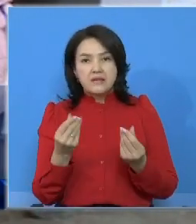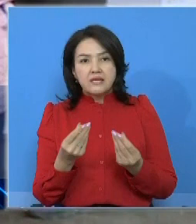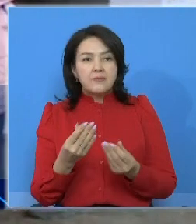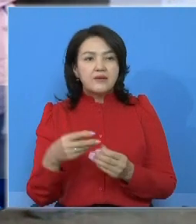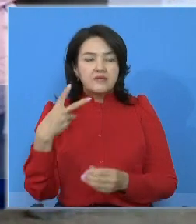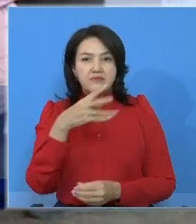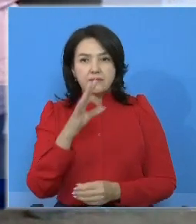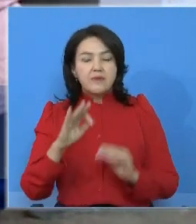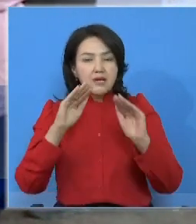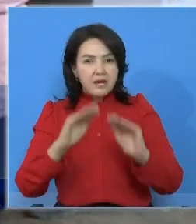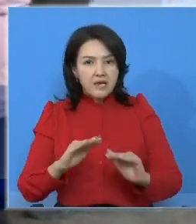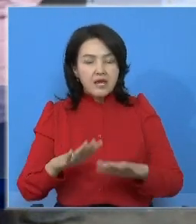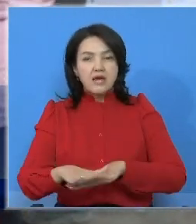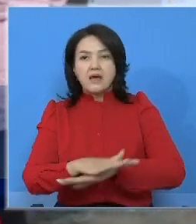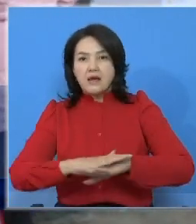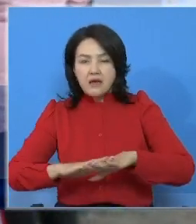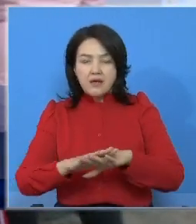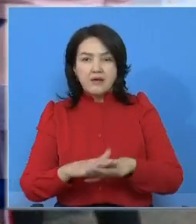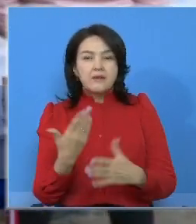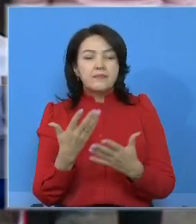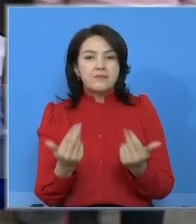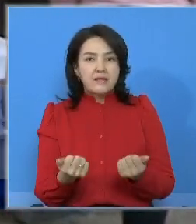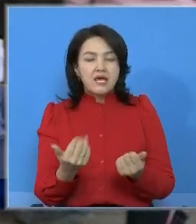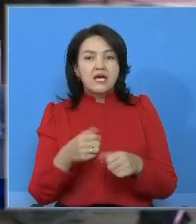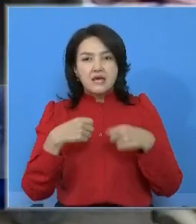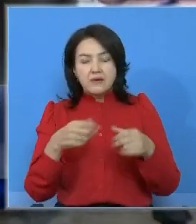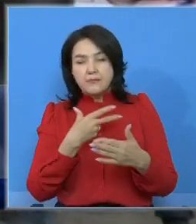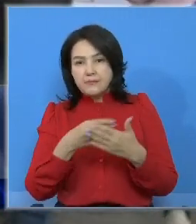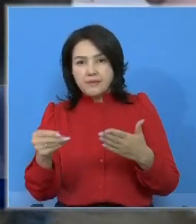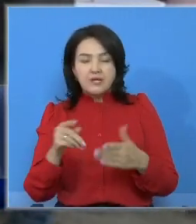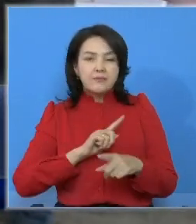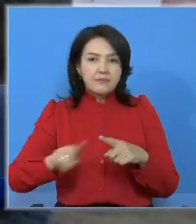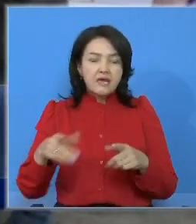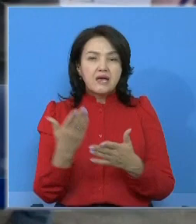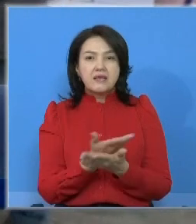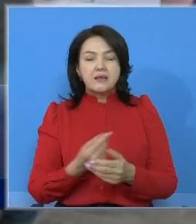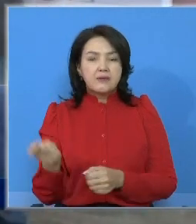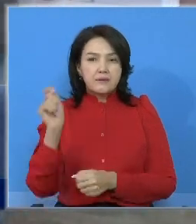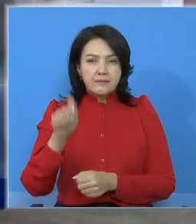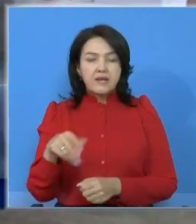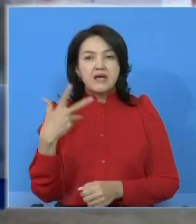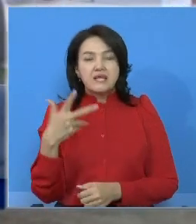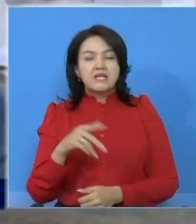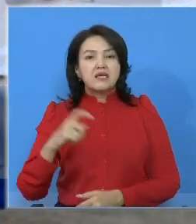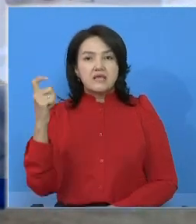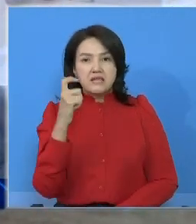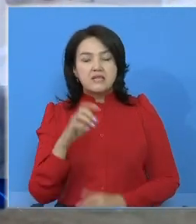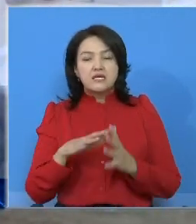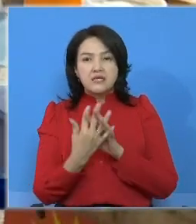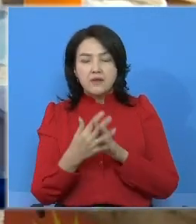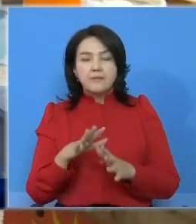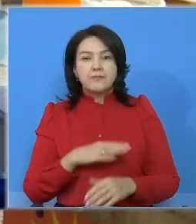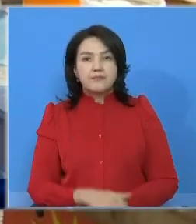на 20% ниже, чем на местных рынках. И, конечно, товар разбирают. В целом из нашего района приехали 3 сельские хозяйства со своей